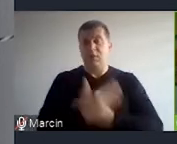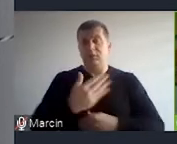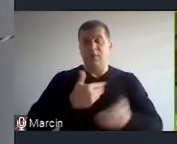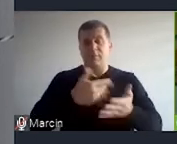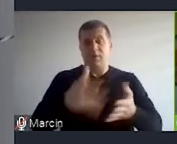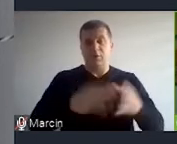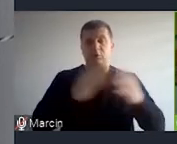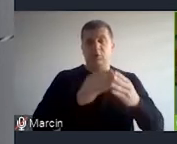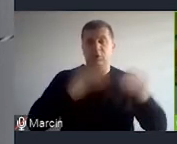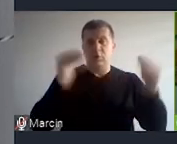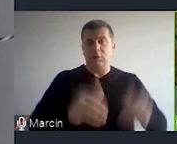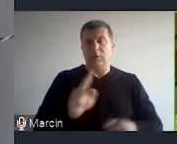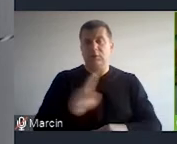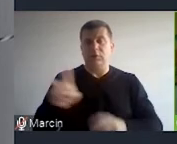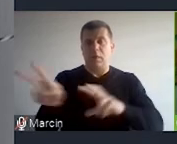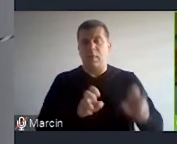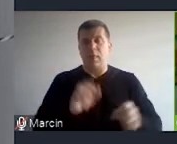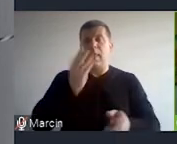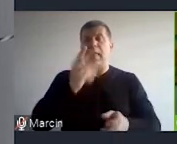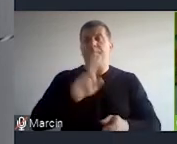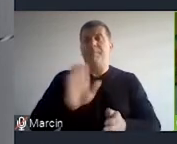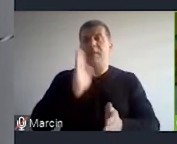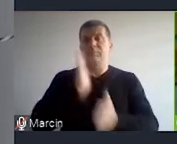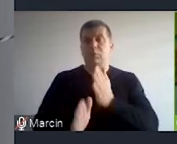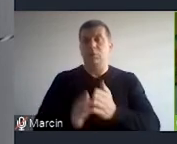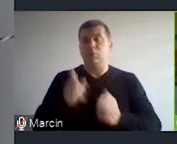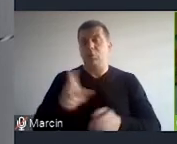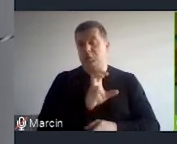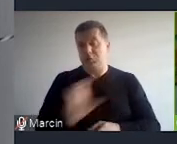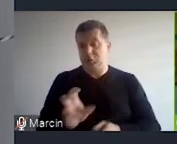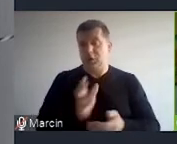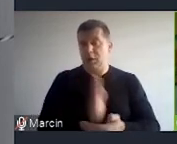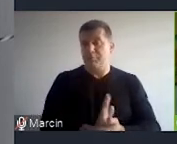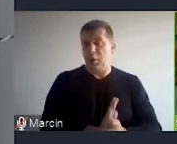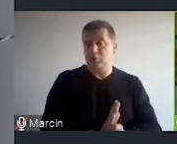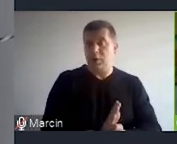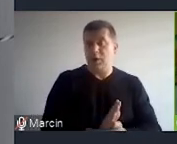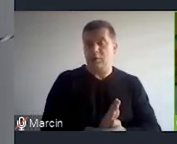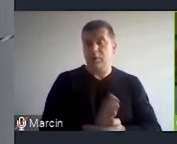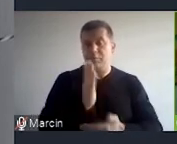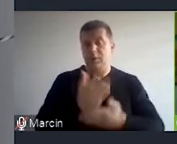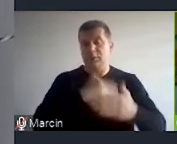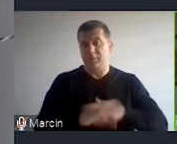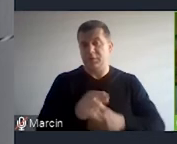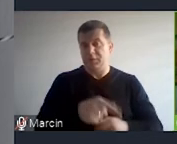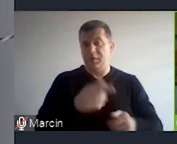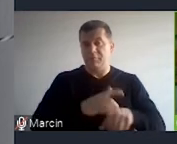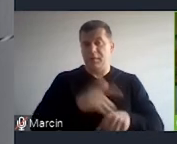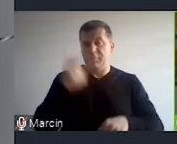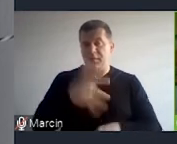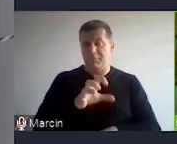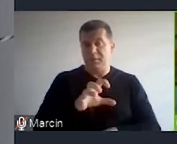10 tysięcy z bezpośrednich, to czy pośrednie wyjdą 2,5 tysiąca?